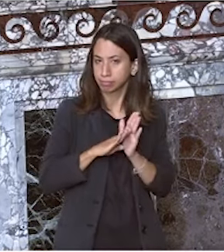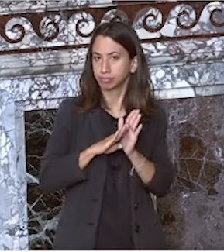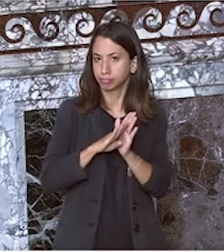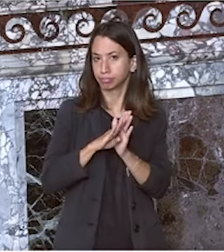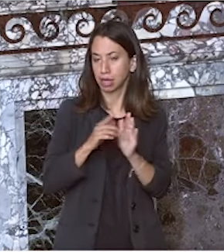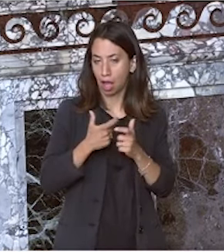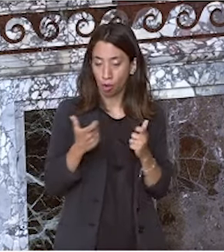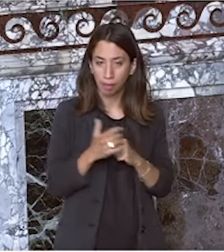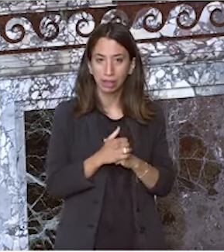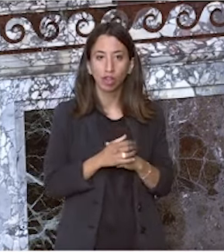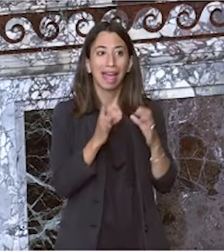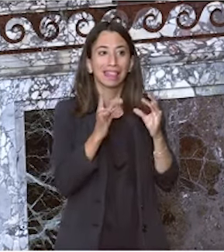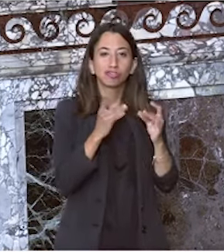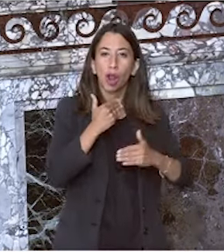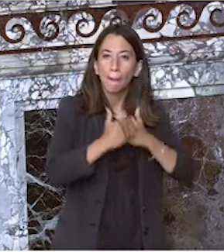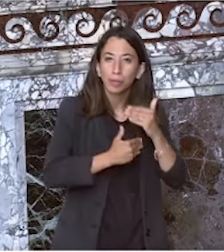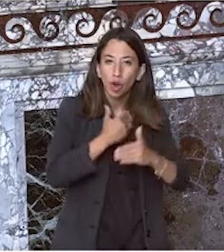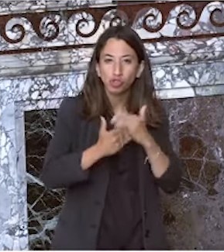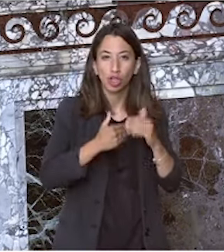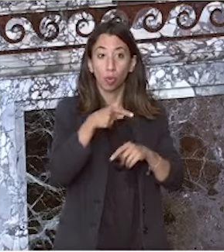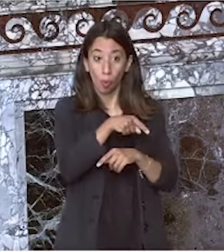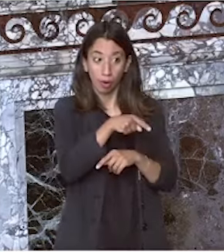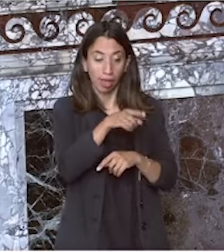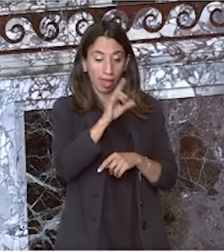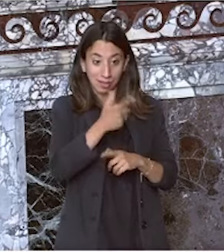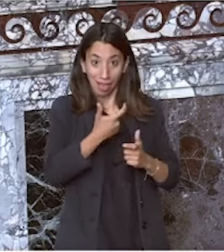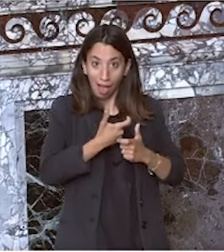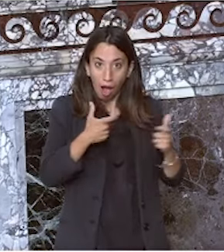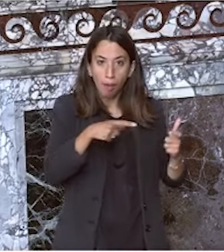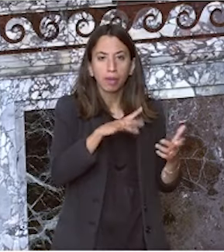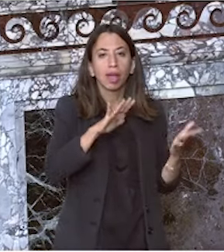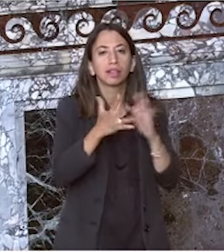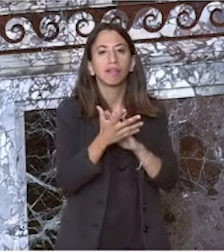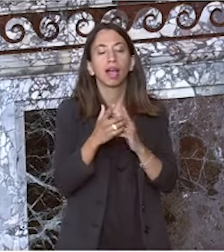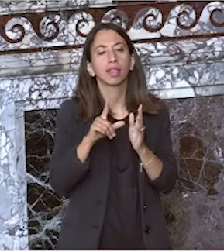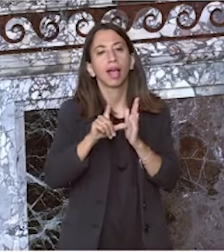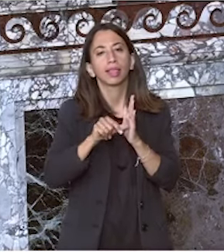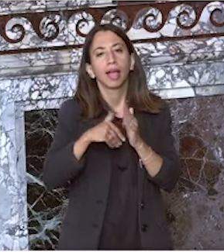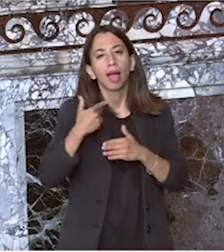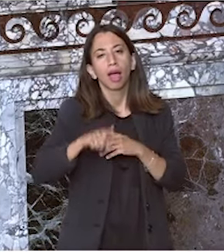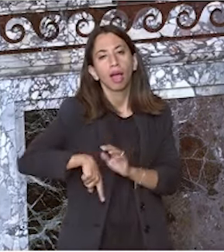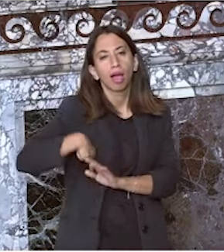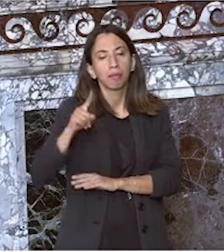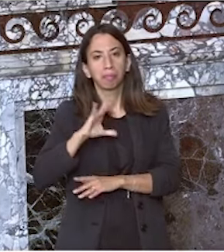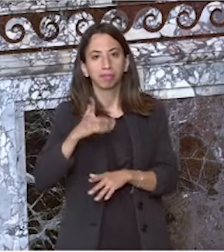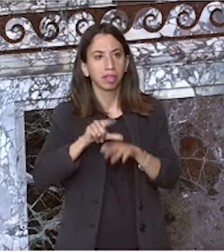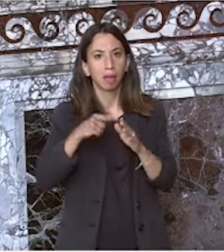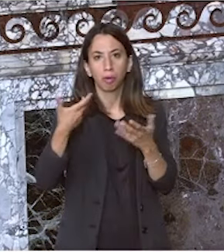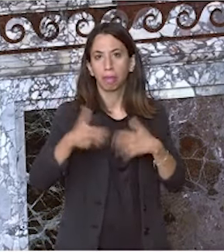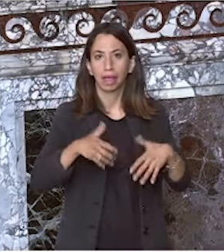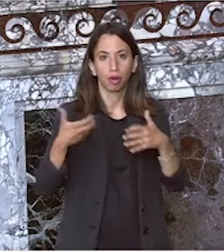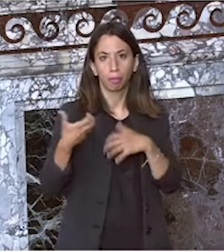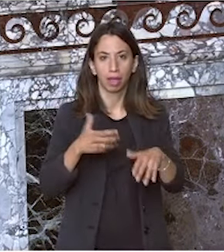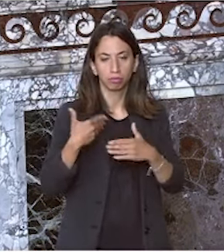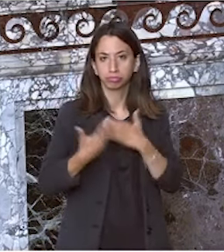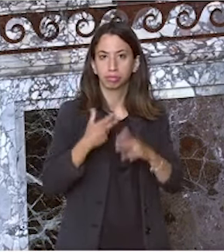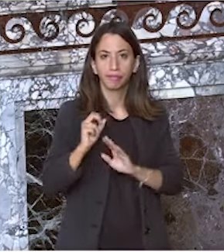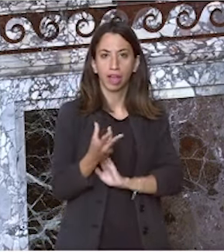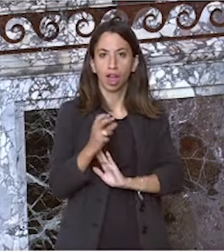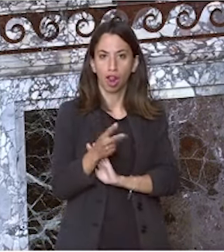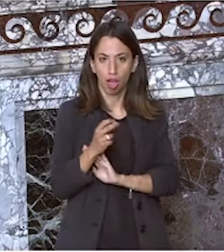la digitalizzazione delle procedure hanno concorso ad accorciare la durata dei processi e a dimezzare il numero dei casi